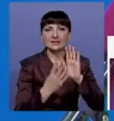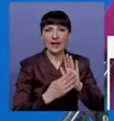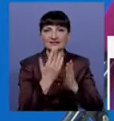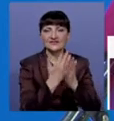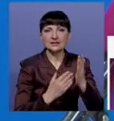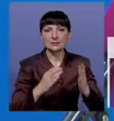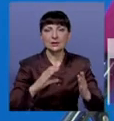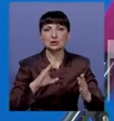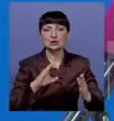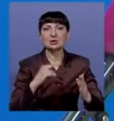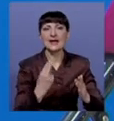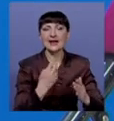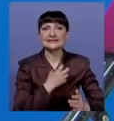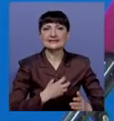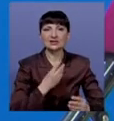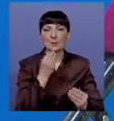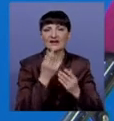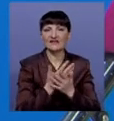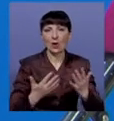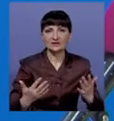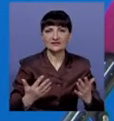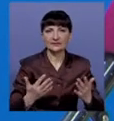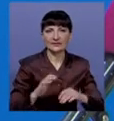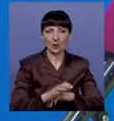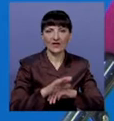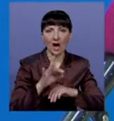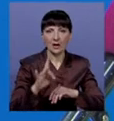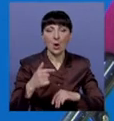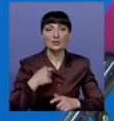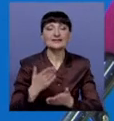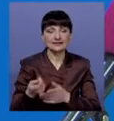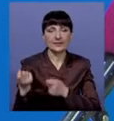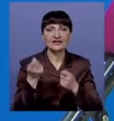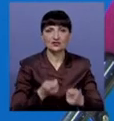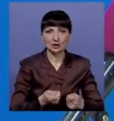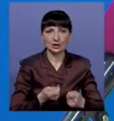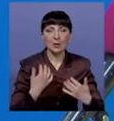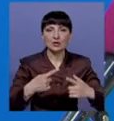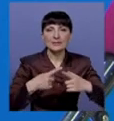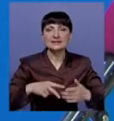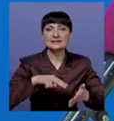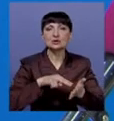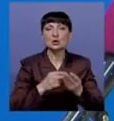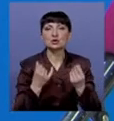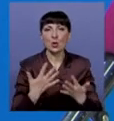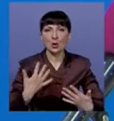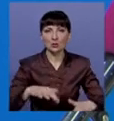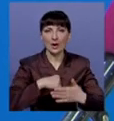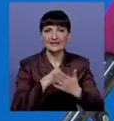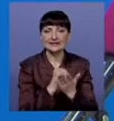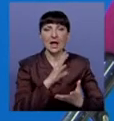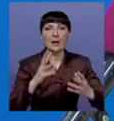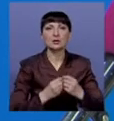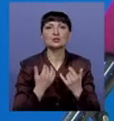видам социально значимых продовольственных товаров. У нас есть поставщики, определили цену, определили объемы